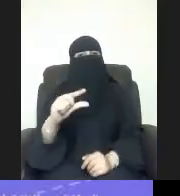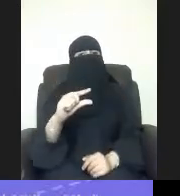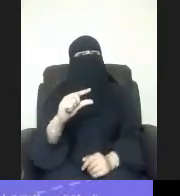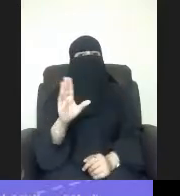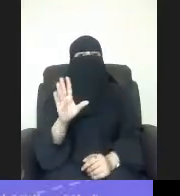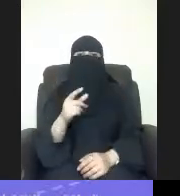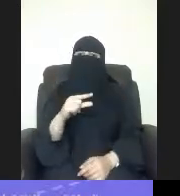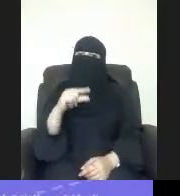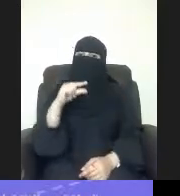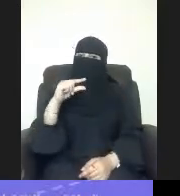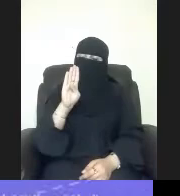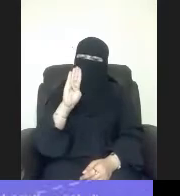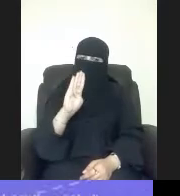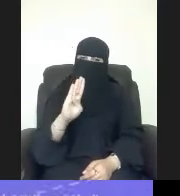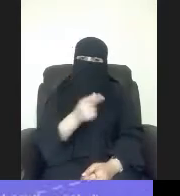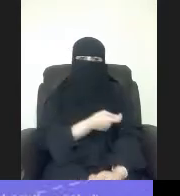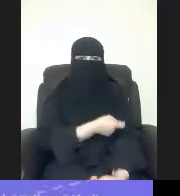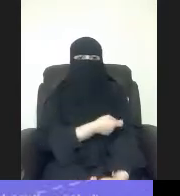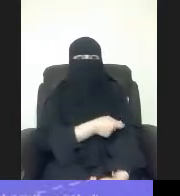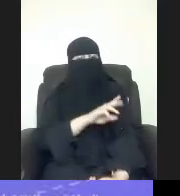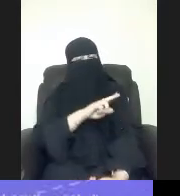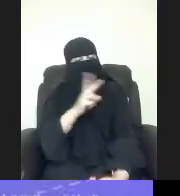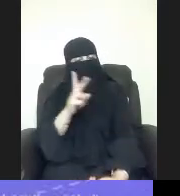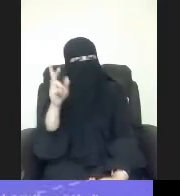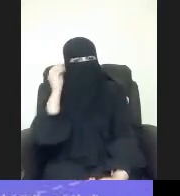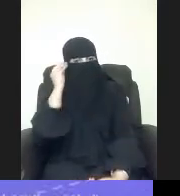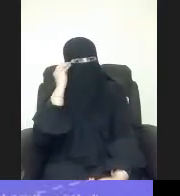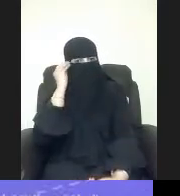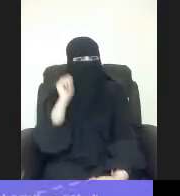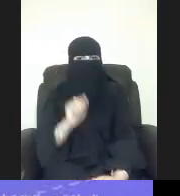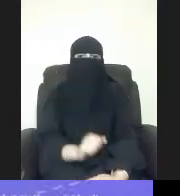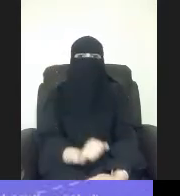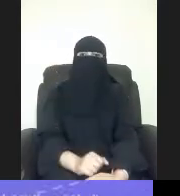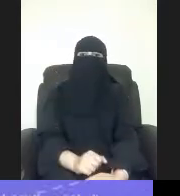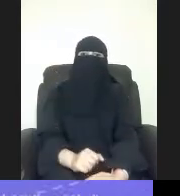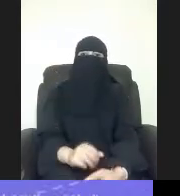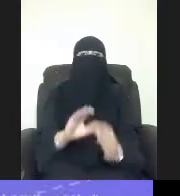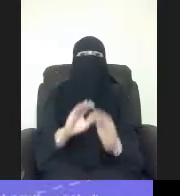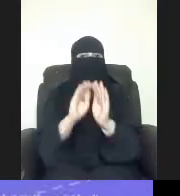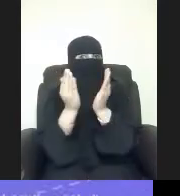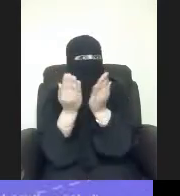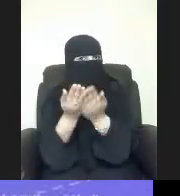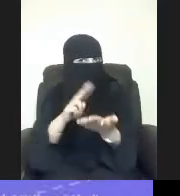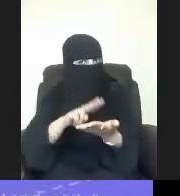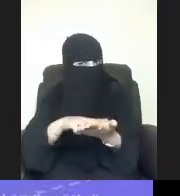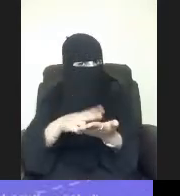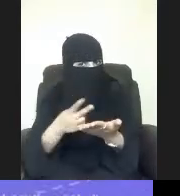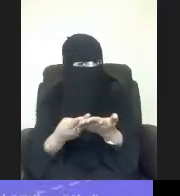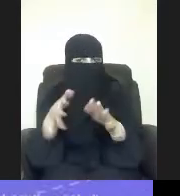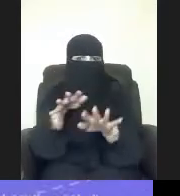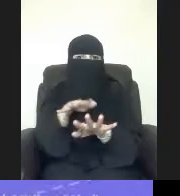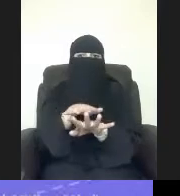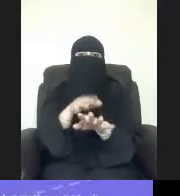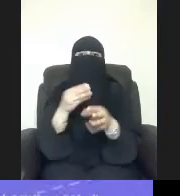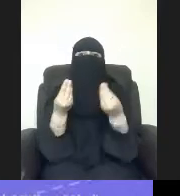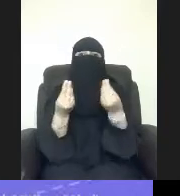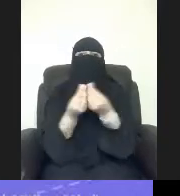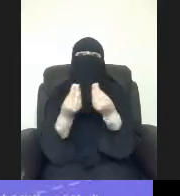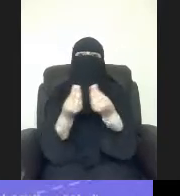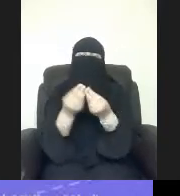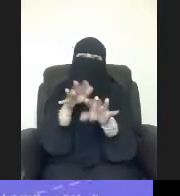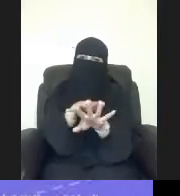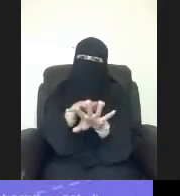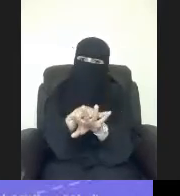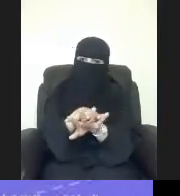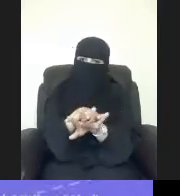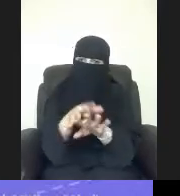وغيرها. أيضا دمج استراتيجية الفصل المقلوب، عرض ميزاته وعيوبه، ودمجه أيضا مع تعلم الأقران،